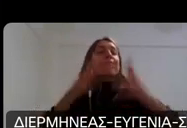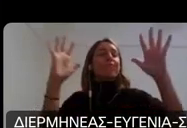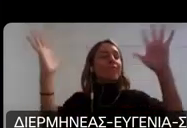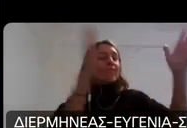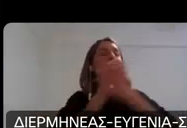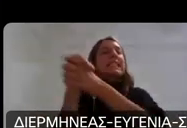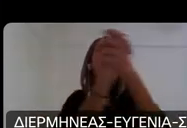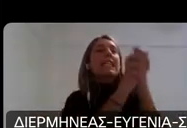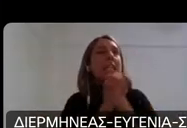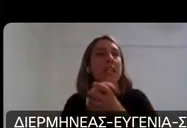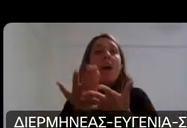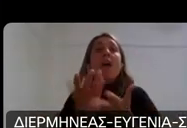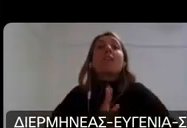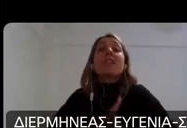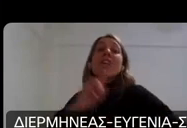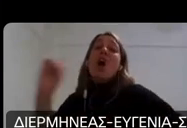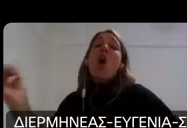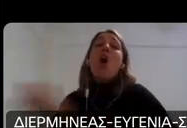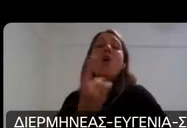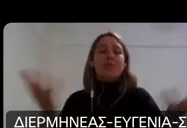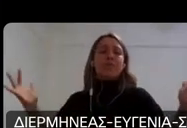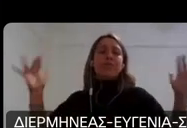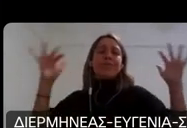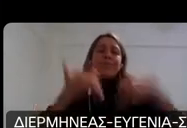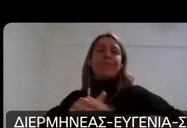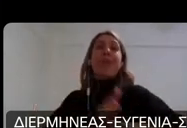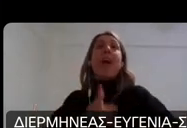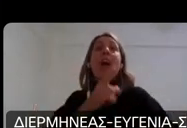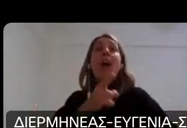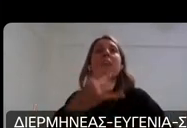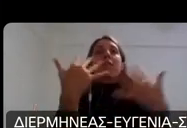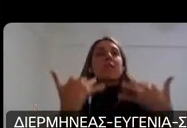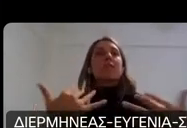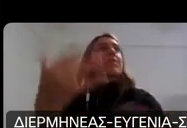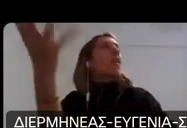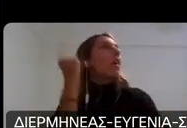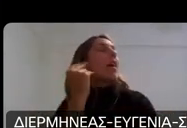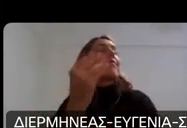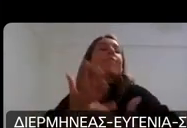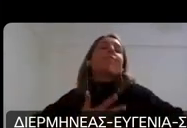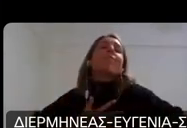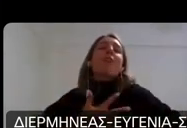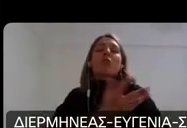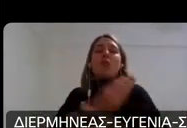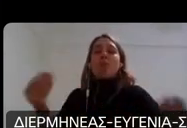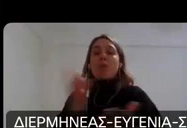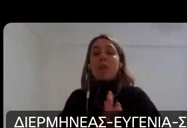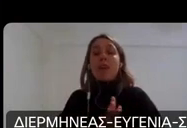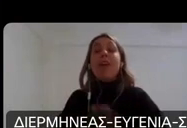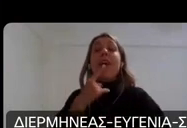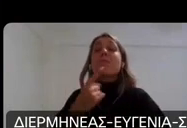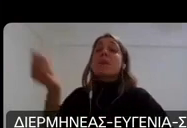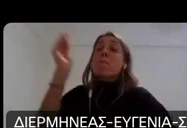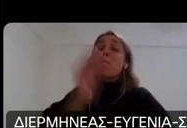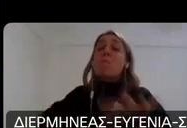όλους τους και τις συνέδρους που αποτελέσατε ένα εξαιρετικό ακροατήριο. Ευχαριστούμε πολύ και δίνουμε